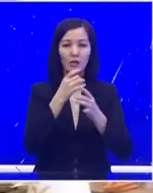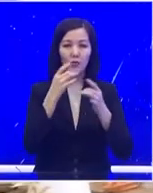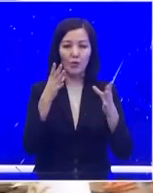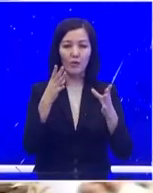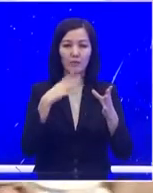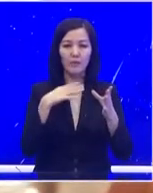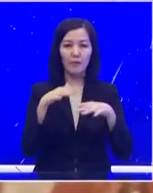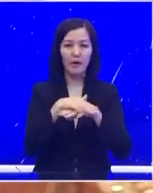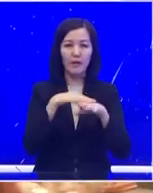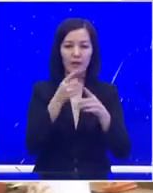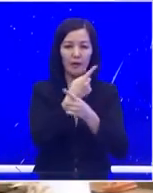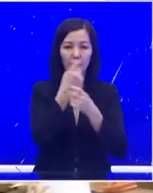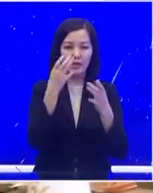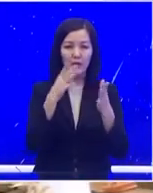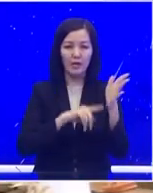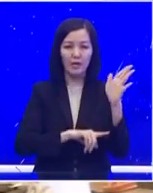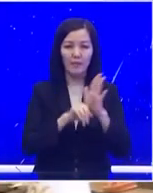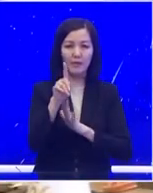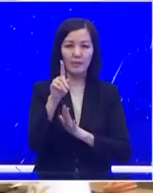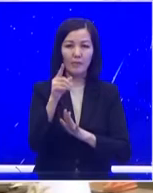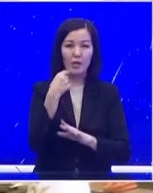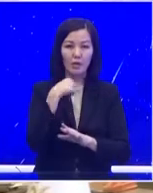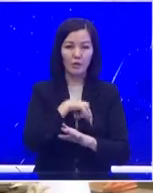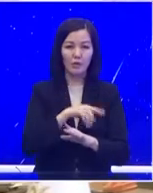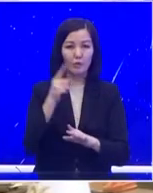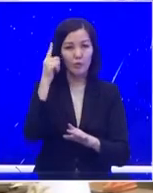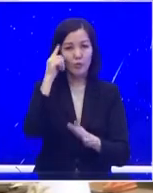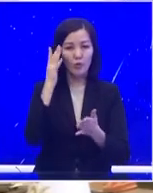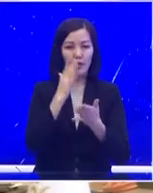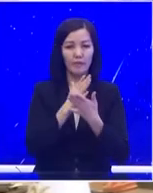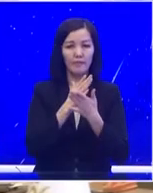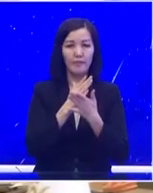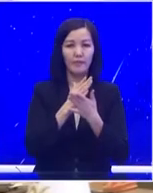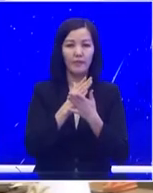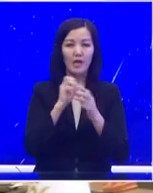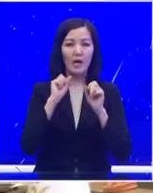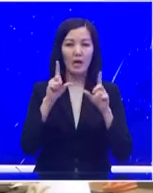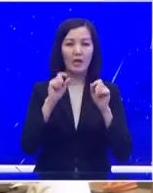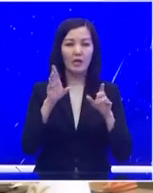осы халыққа жария еткеннен бастап, өзім ішінде бір ой туды, «Алтын